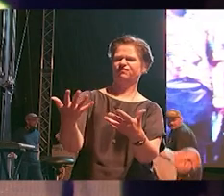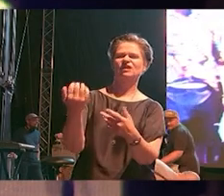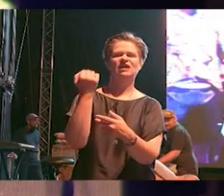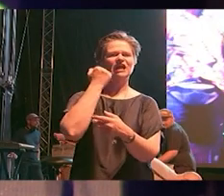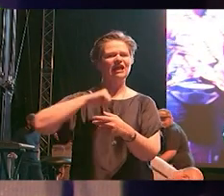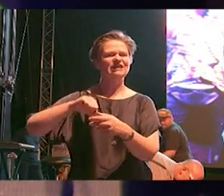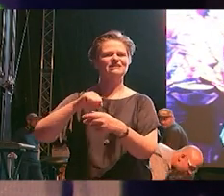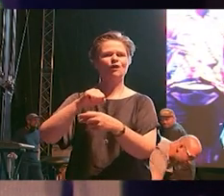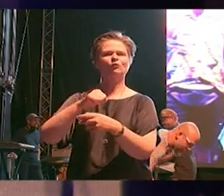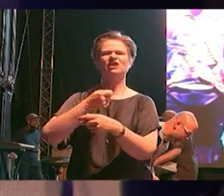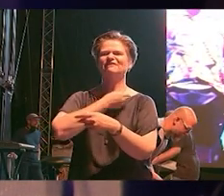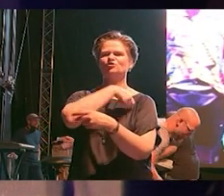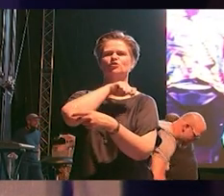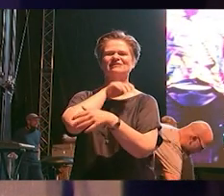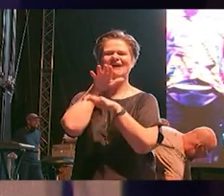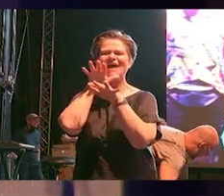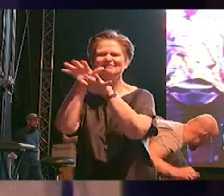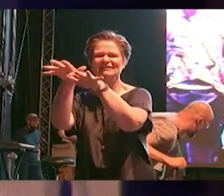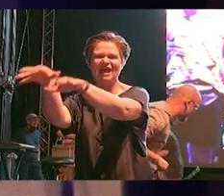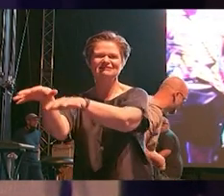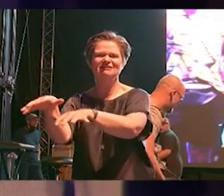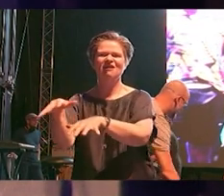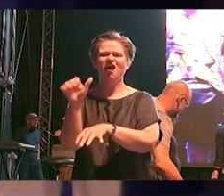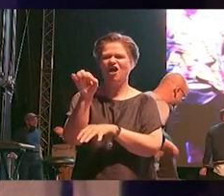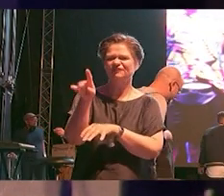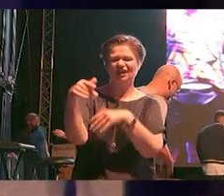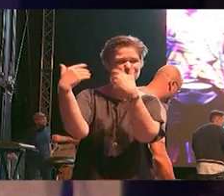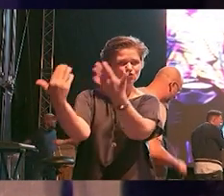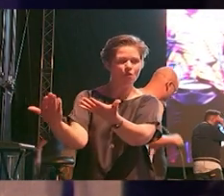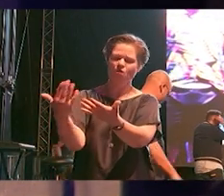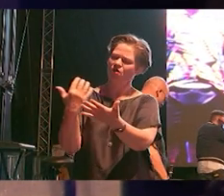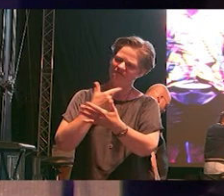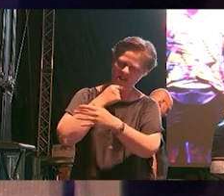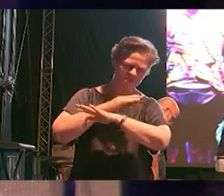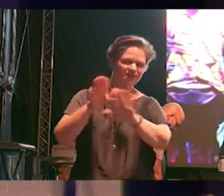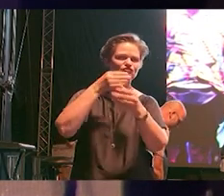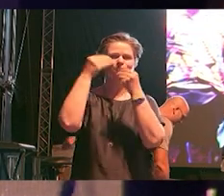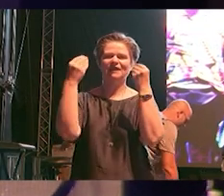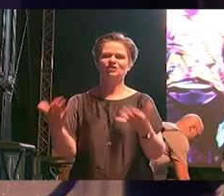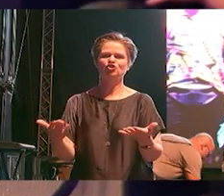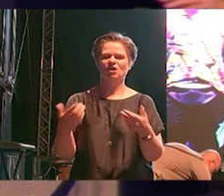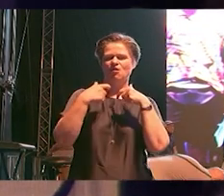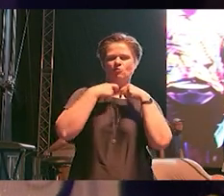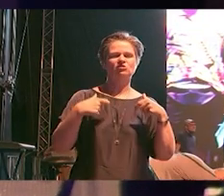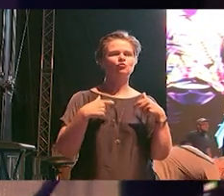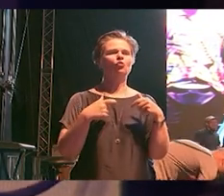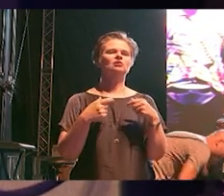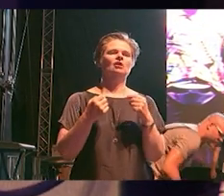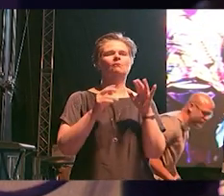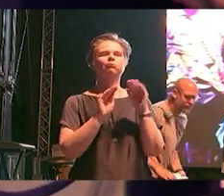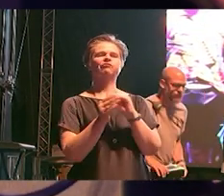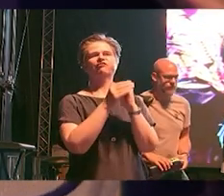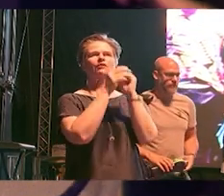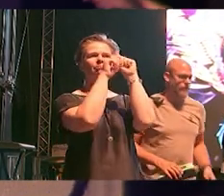nationalistische Hetze, wie sie die AfD tagtäglich betreibt. Wir haben aber auch keinen Bock mehr auf konservative und pseudoliberale Parteien wie die